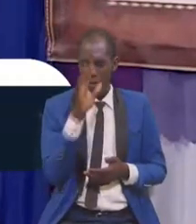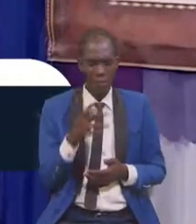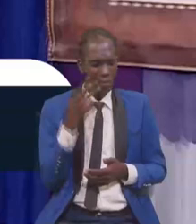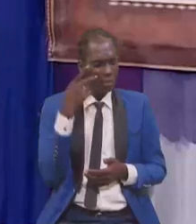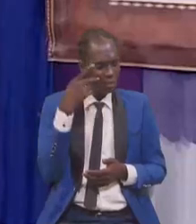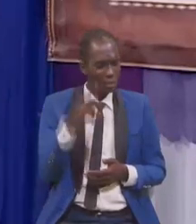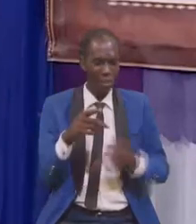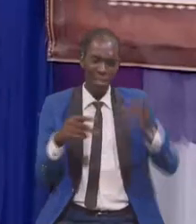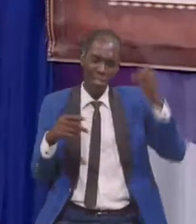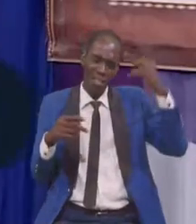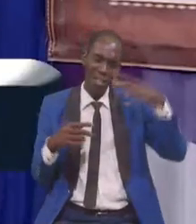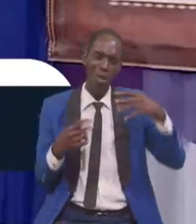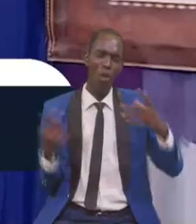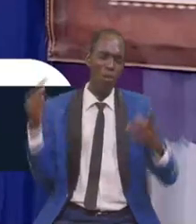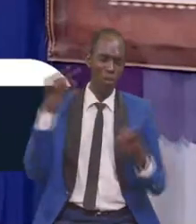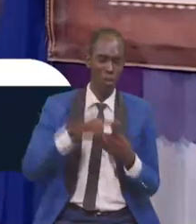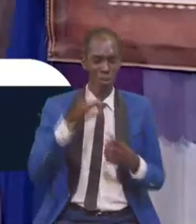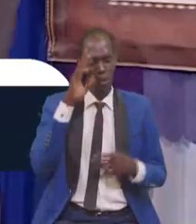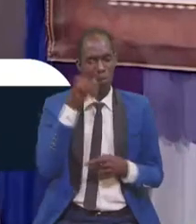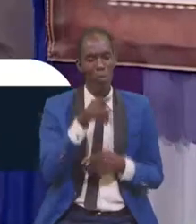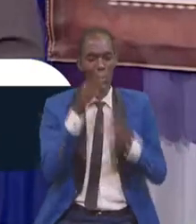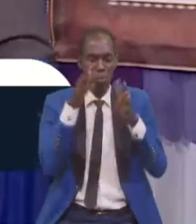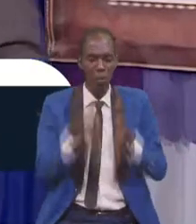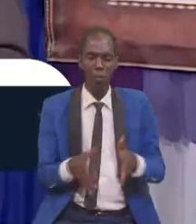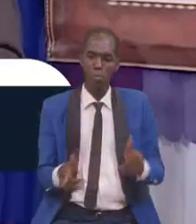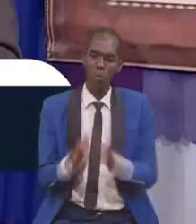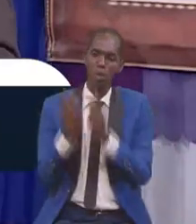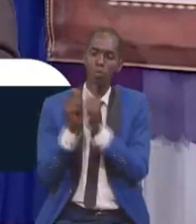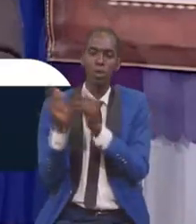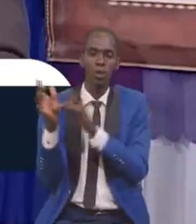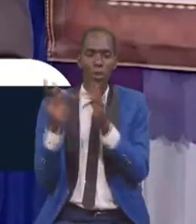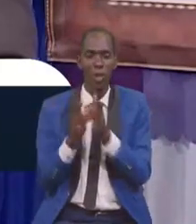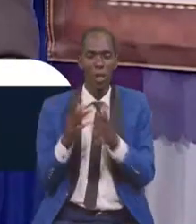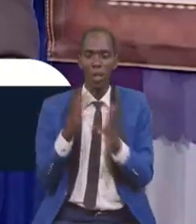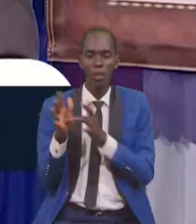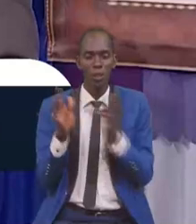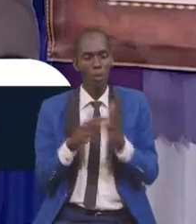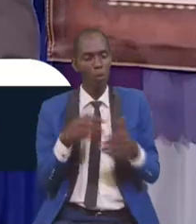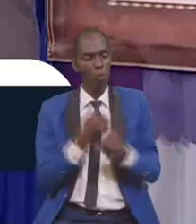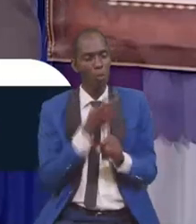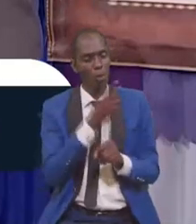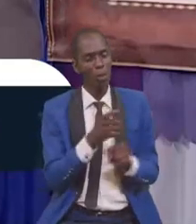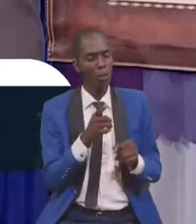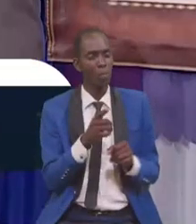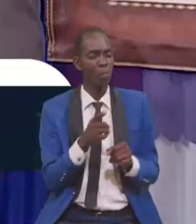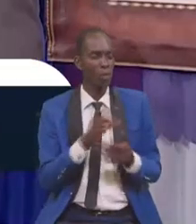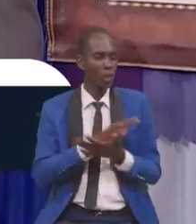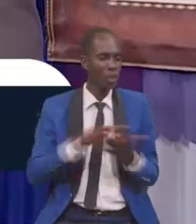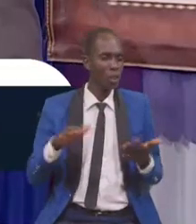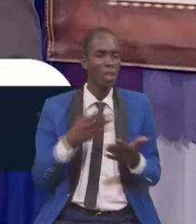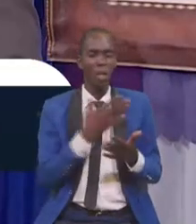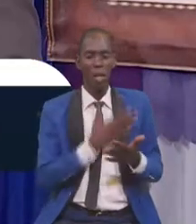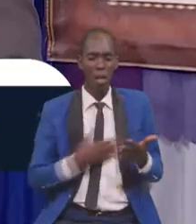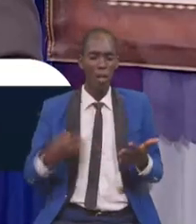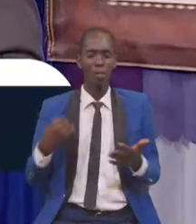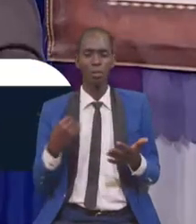du jour jusqu'au jour où il a rencontré Jésus. Et Jésus a fait de la boue, a mis à ses yeux, il